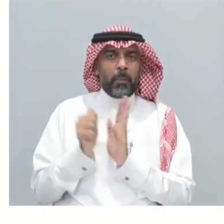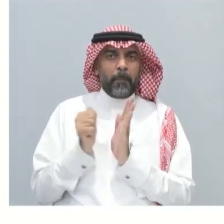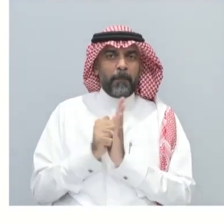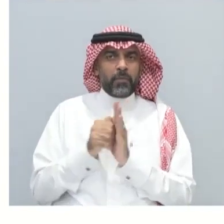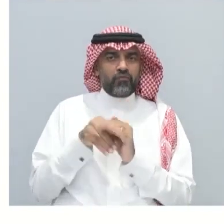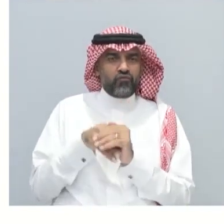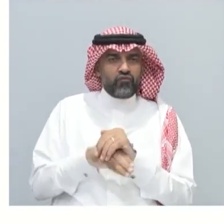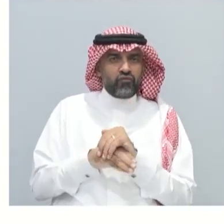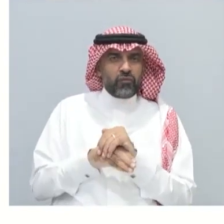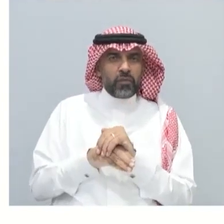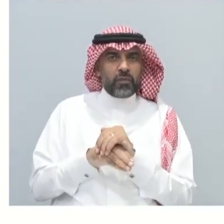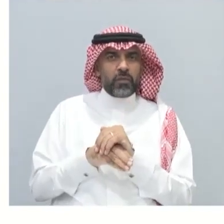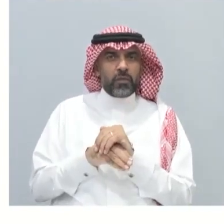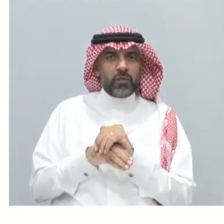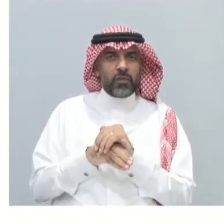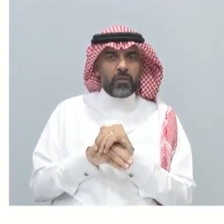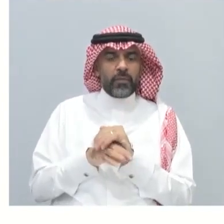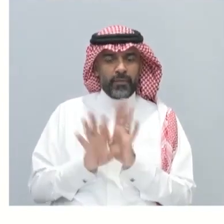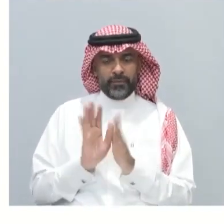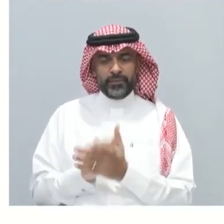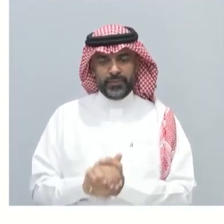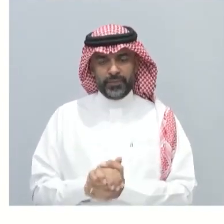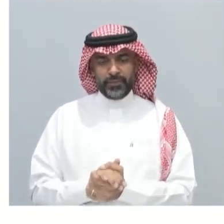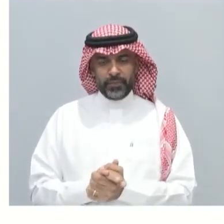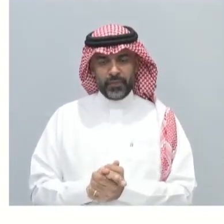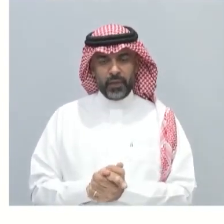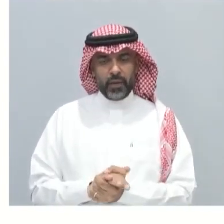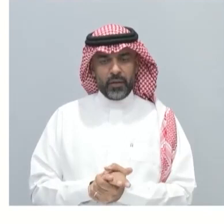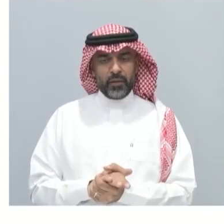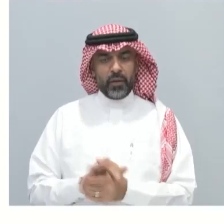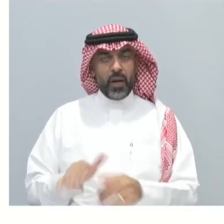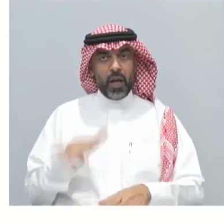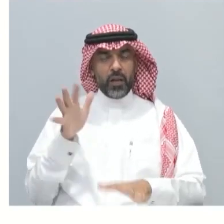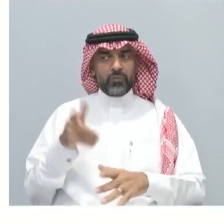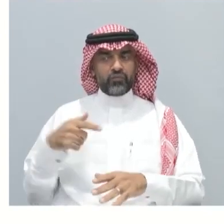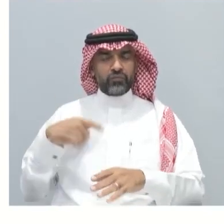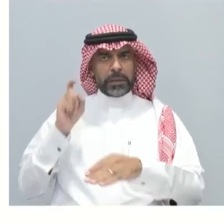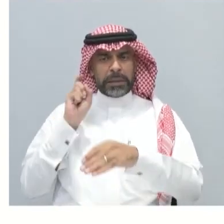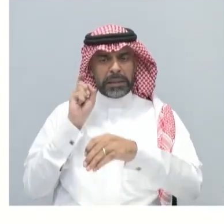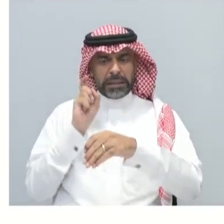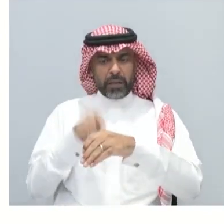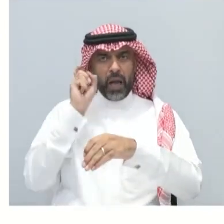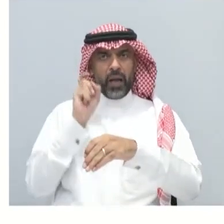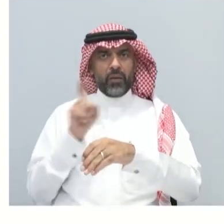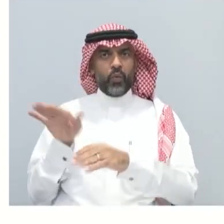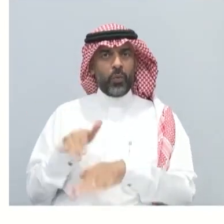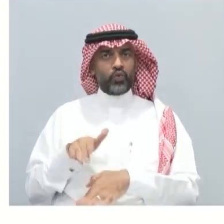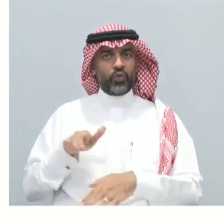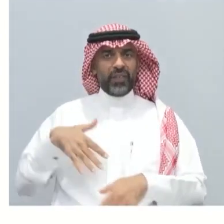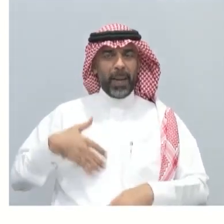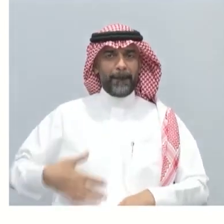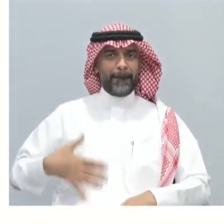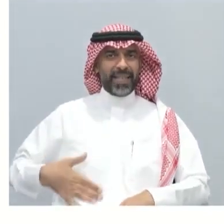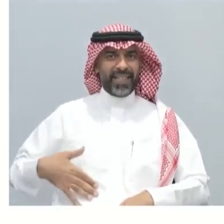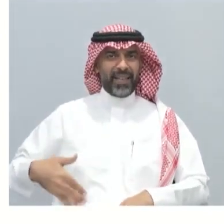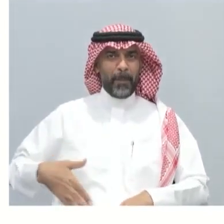مختبئه طبعا تتميز العقارب بانها تستطيع ان تلسع عن طريق اللاسع الموجود